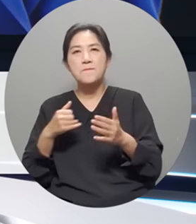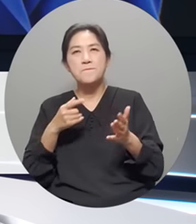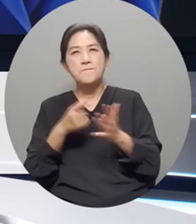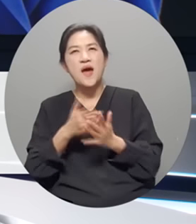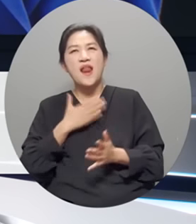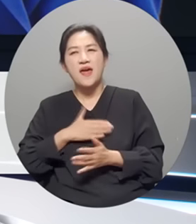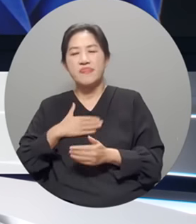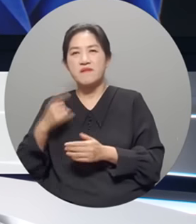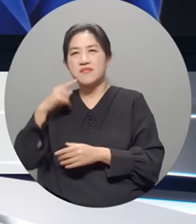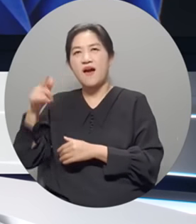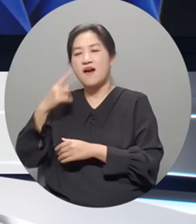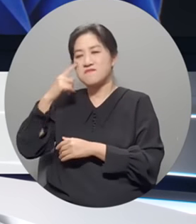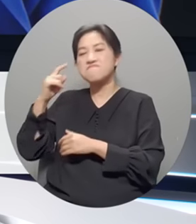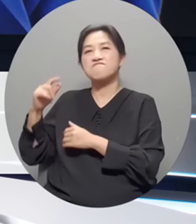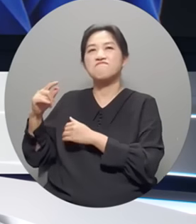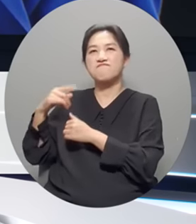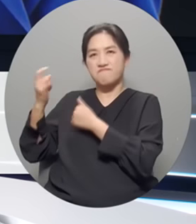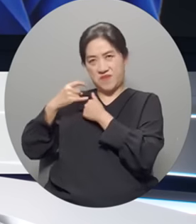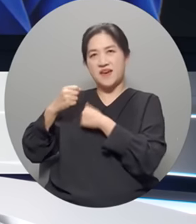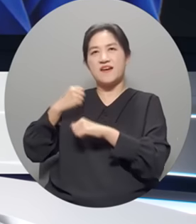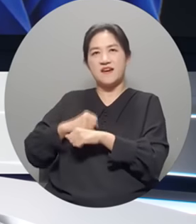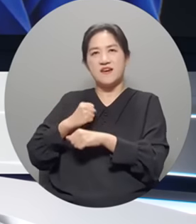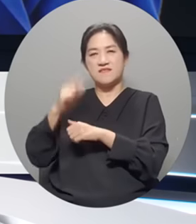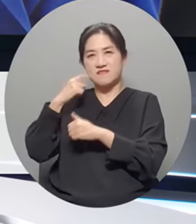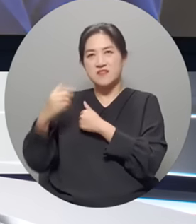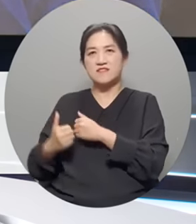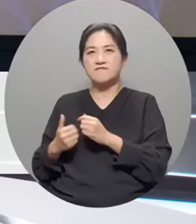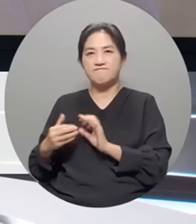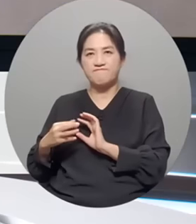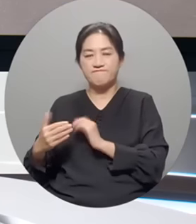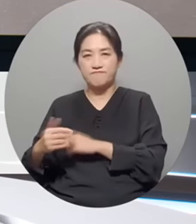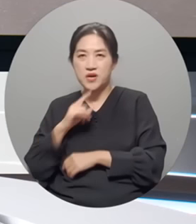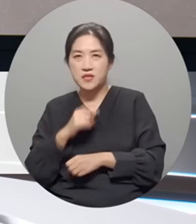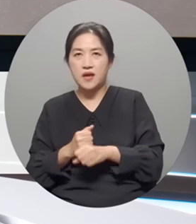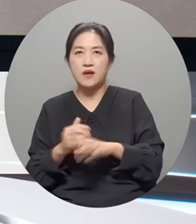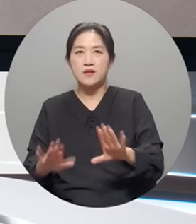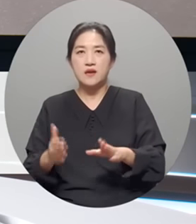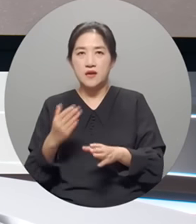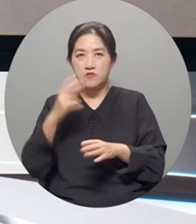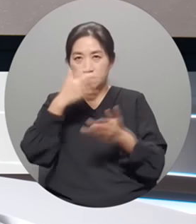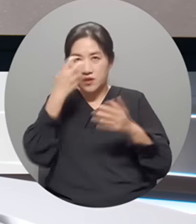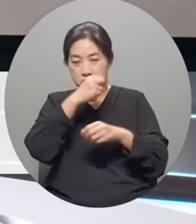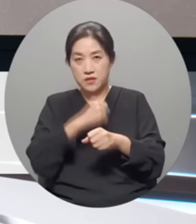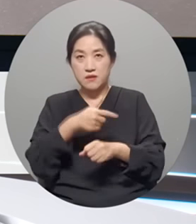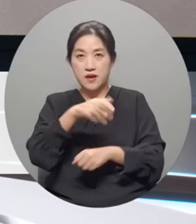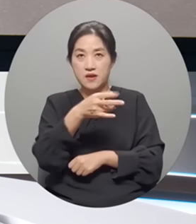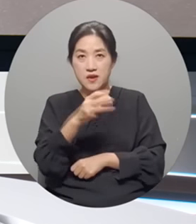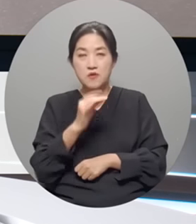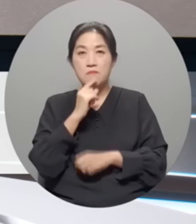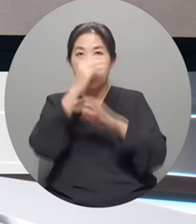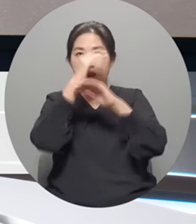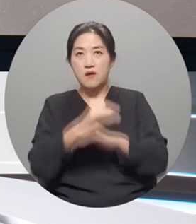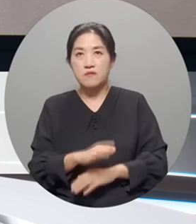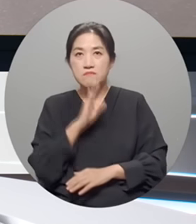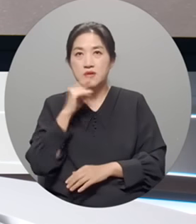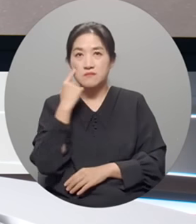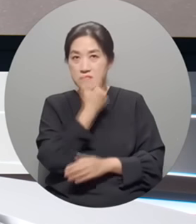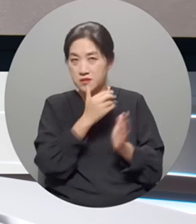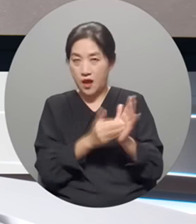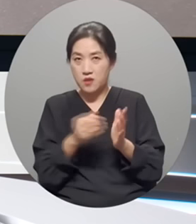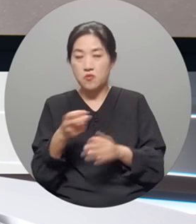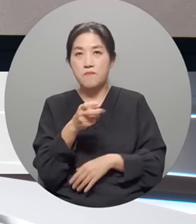김 여사와의 친분을 과시했는데요. 앞서 국감장에서 강혜경 씨가 폭로한 내용이 사실로 확인된 거죠. 명 씨는